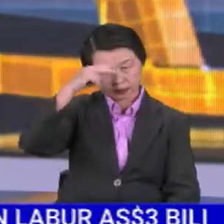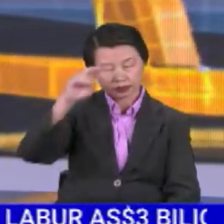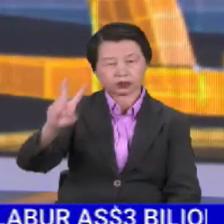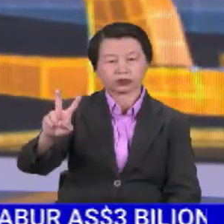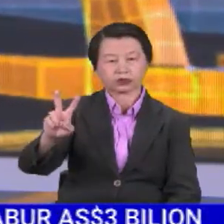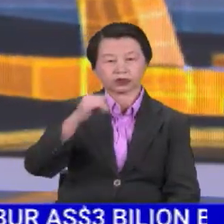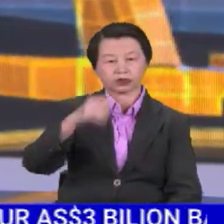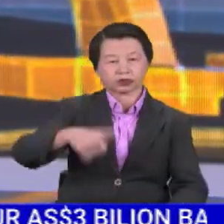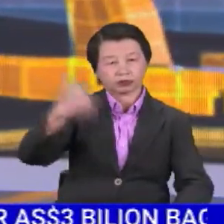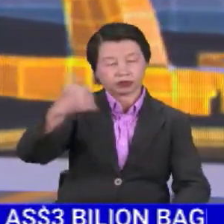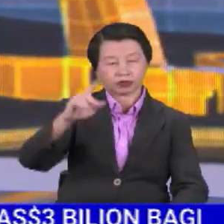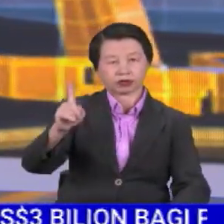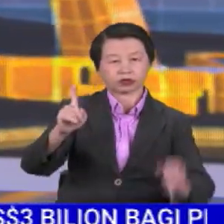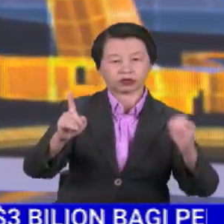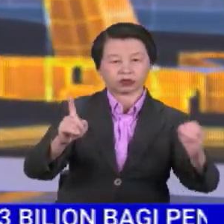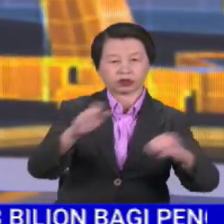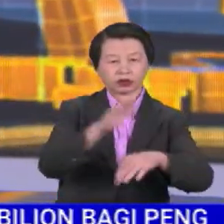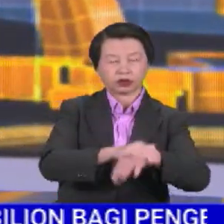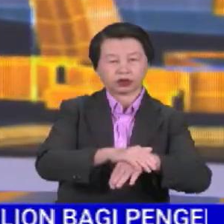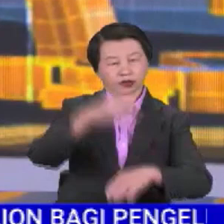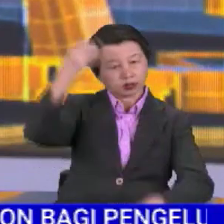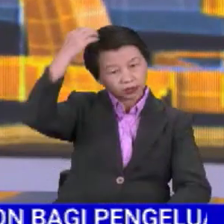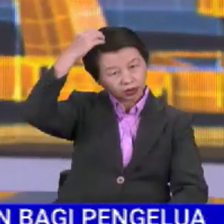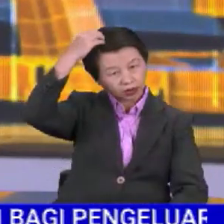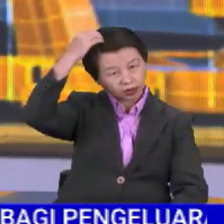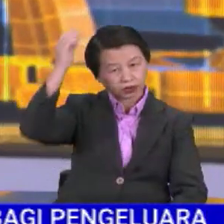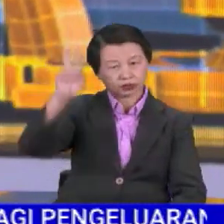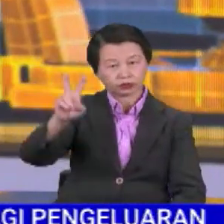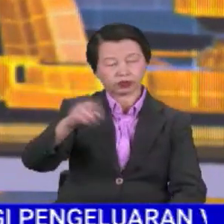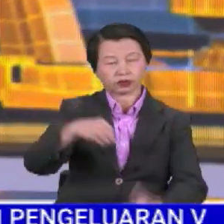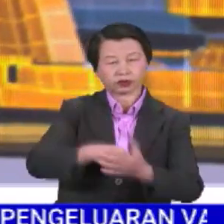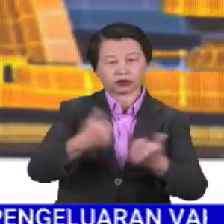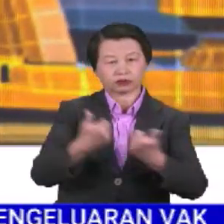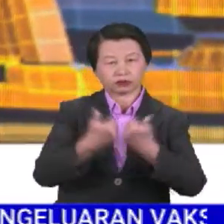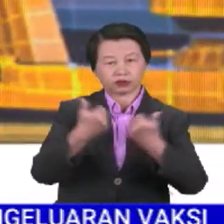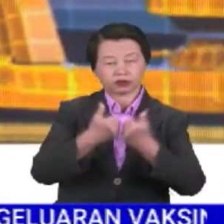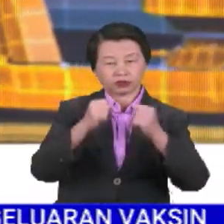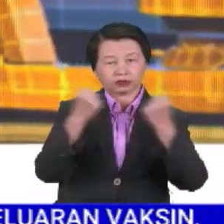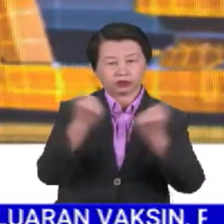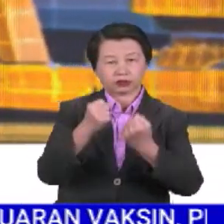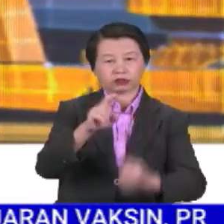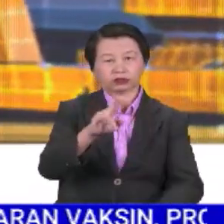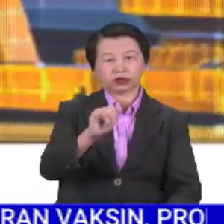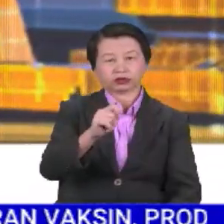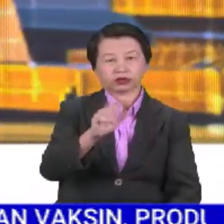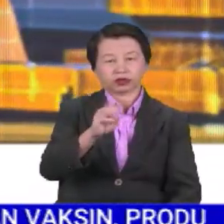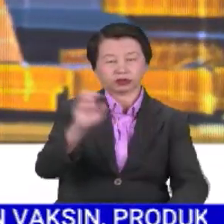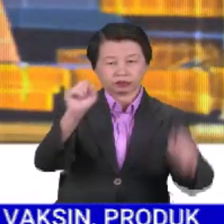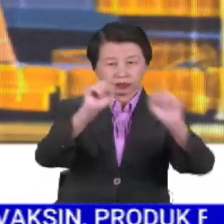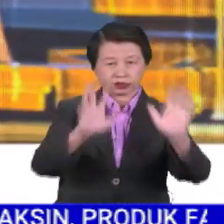selepas menang tipe S10 ke atas lango fc2 dalam perlawanan di stadion